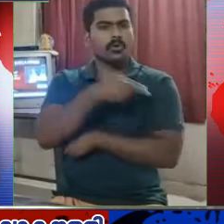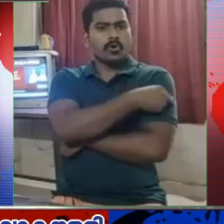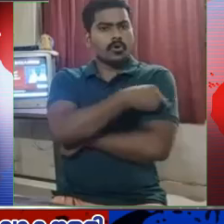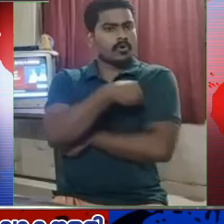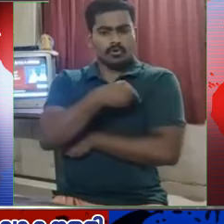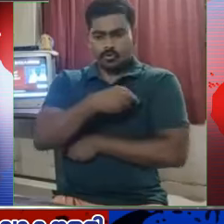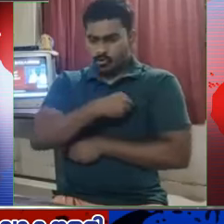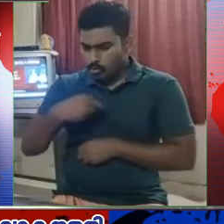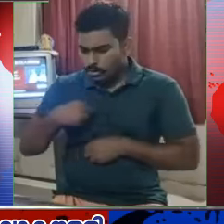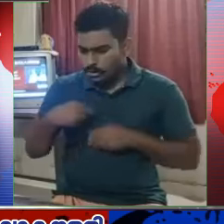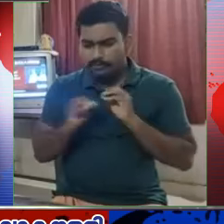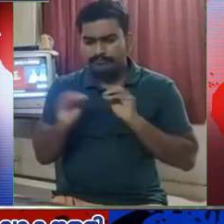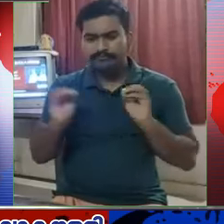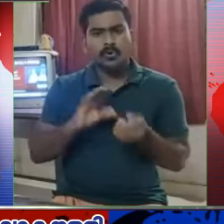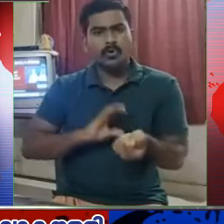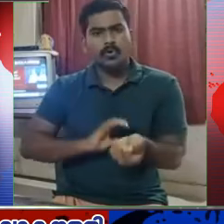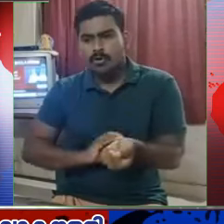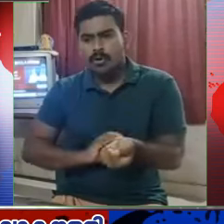മറ്റസുഖങ്ങൾക്കുള്ള ചികിത്സ